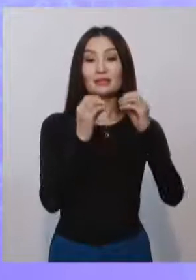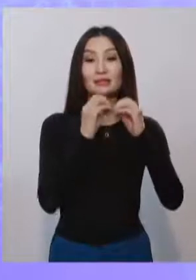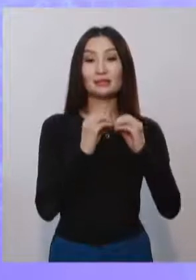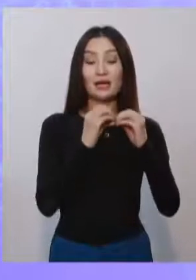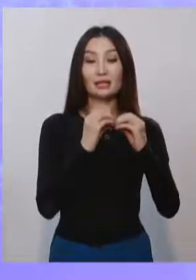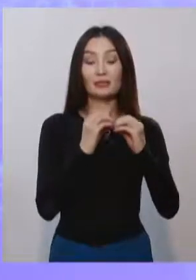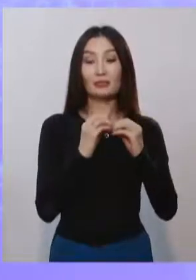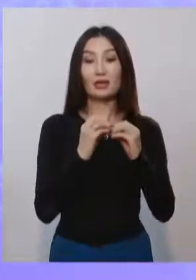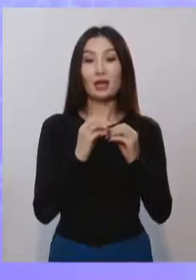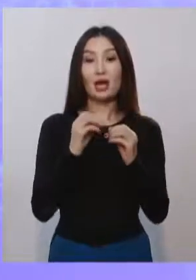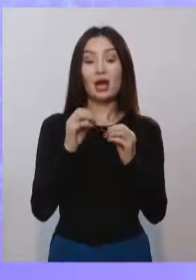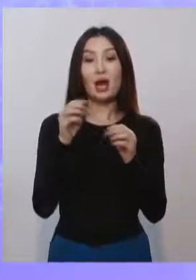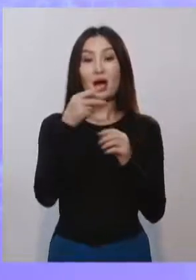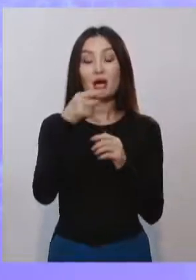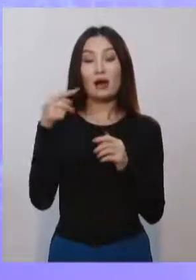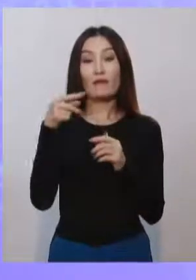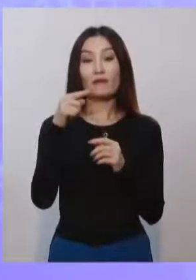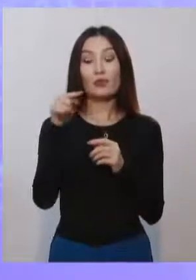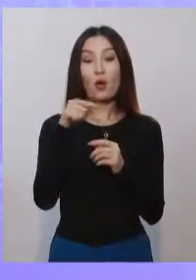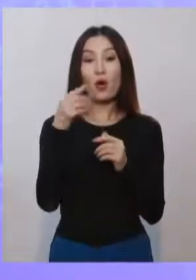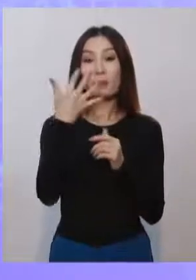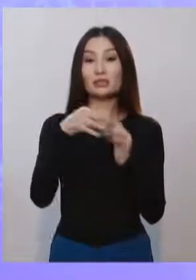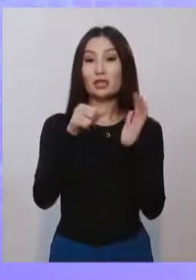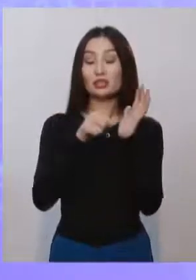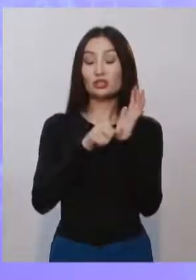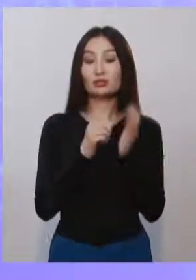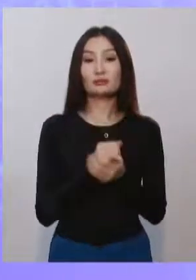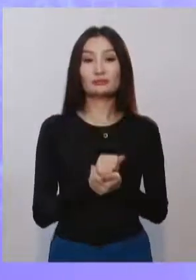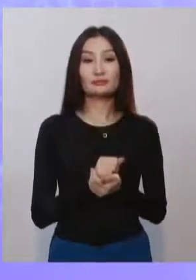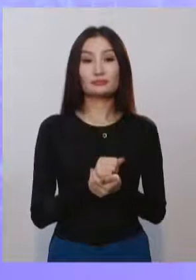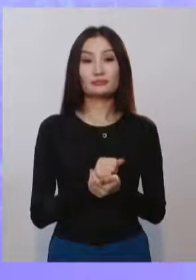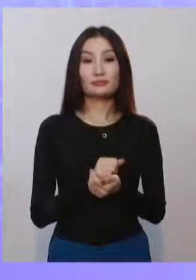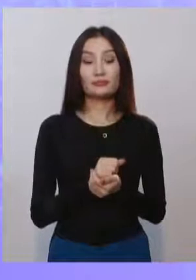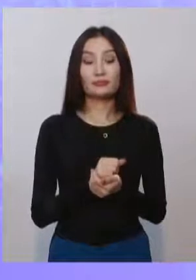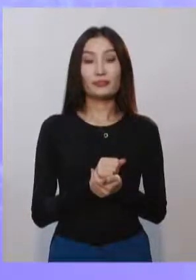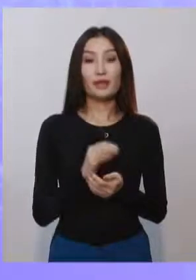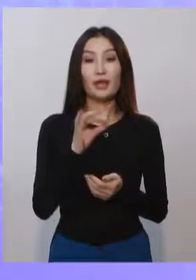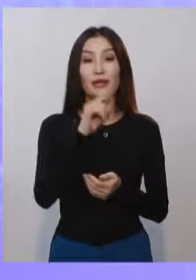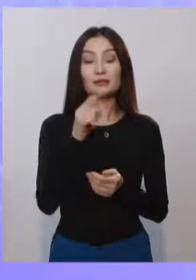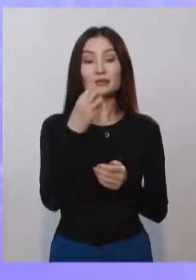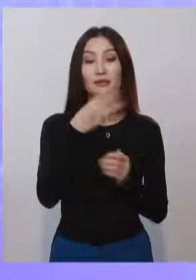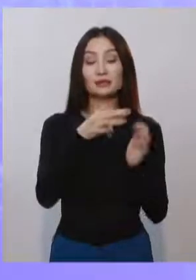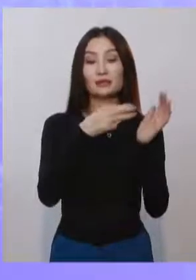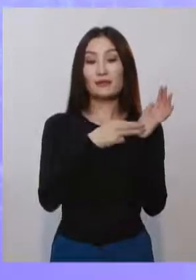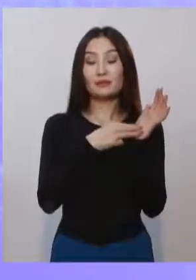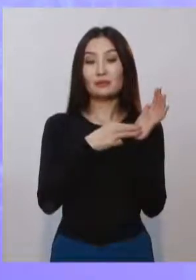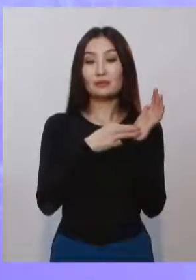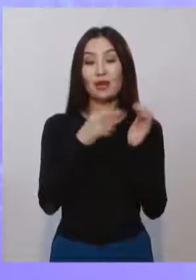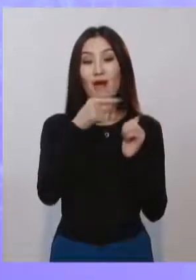десятками равно 56 из 38